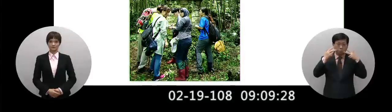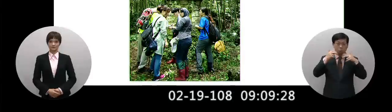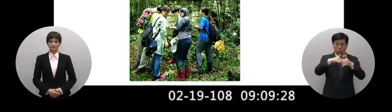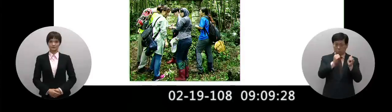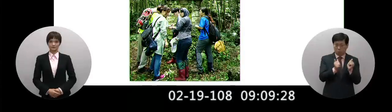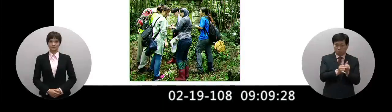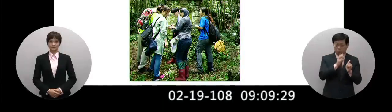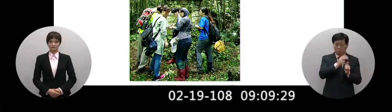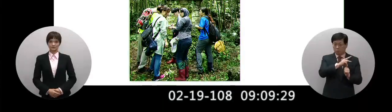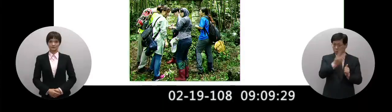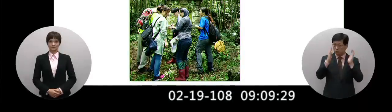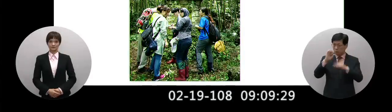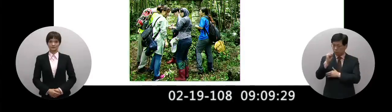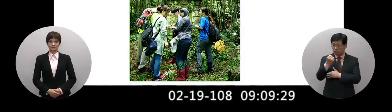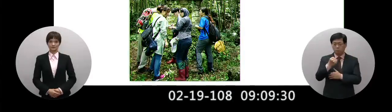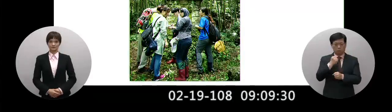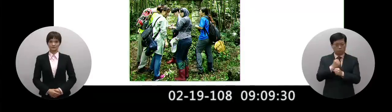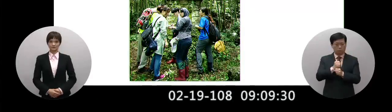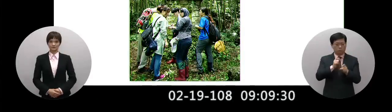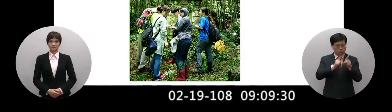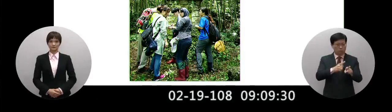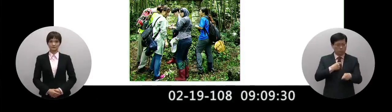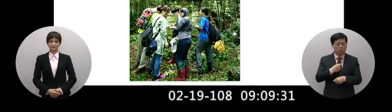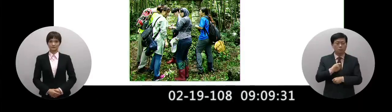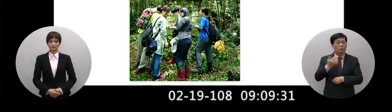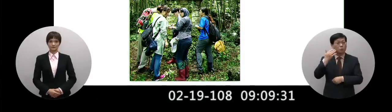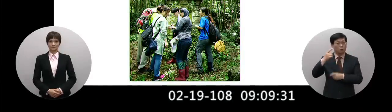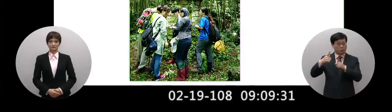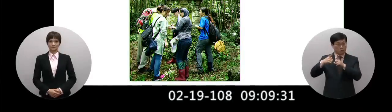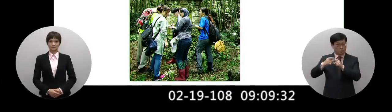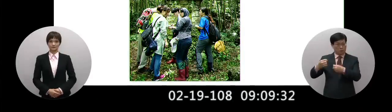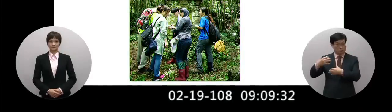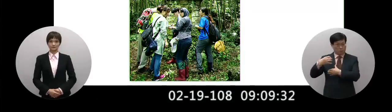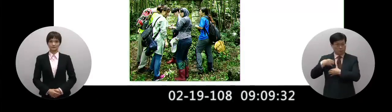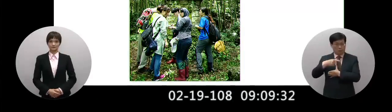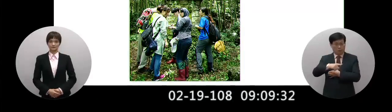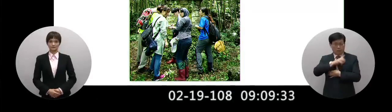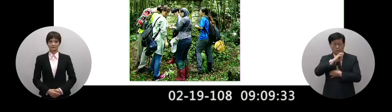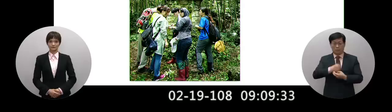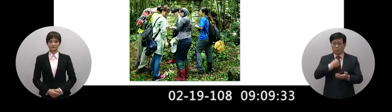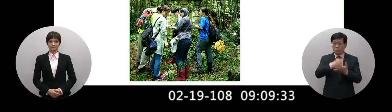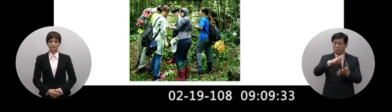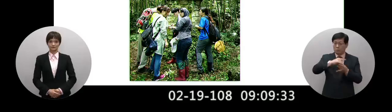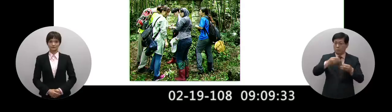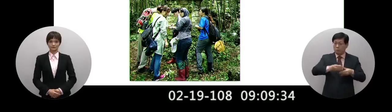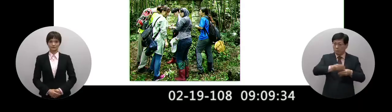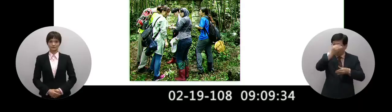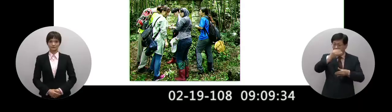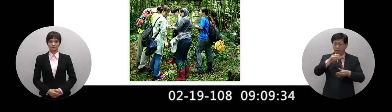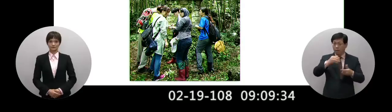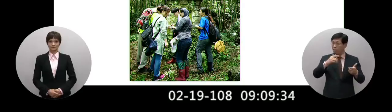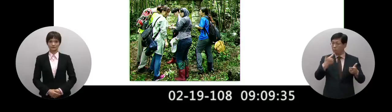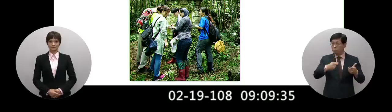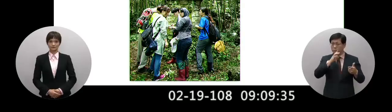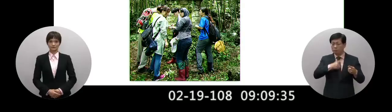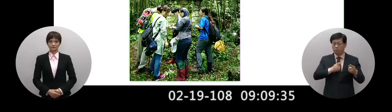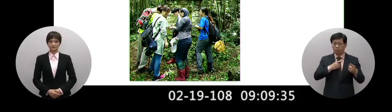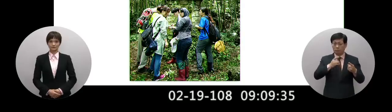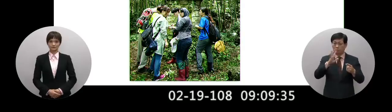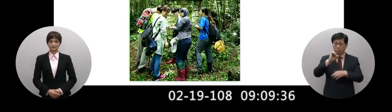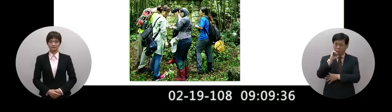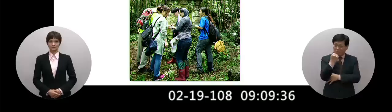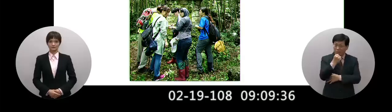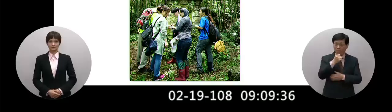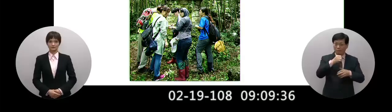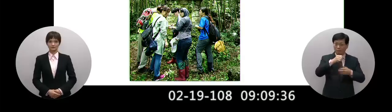义工作的落实。如果日军的忠魂碑没有定义为不义遗址，如